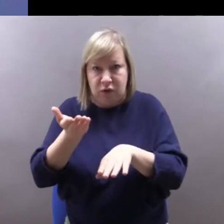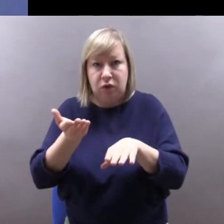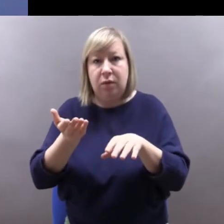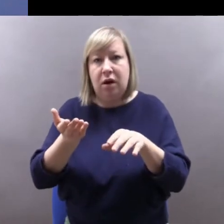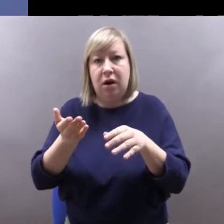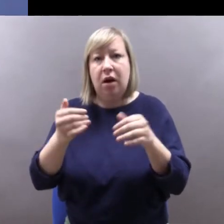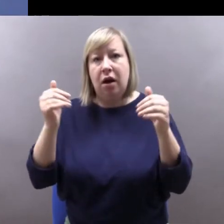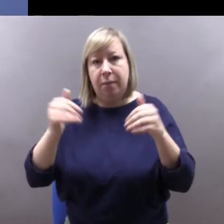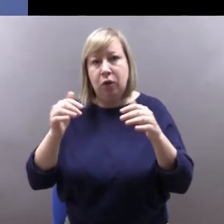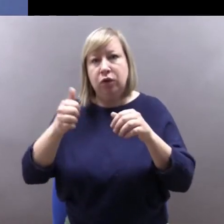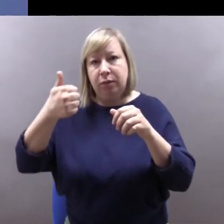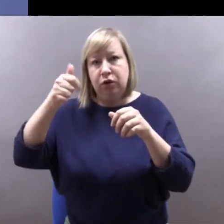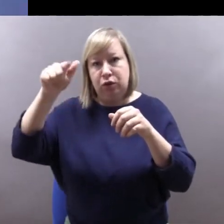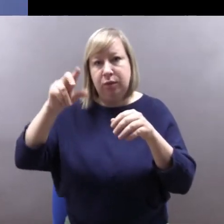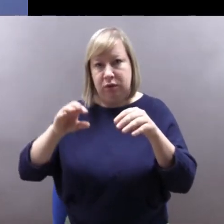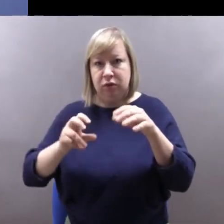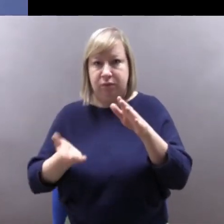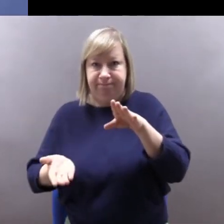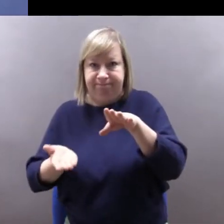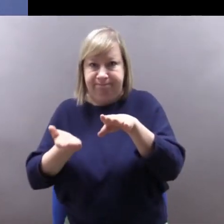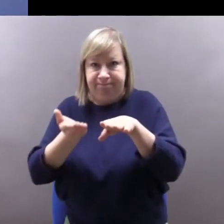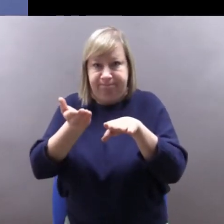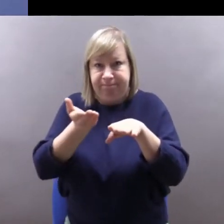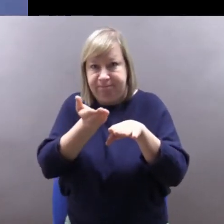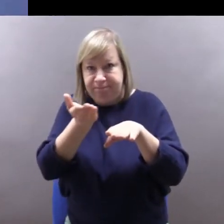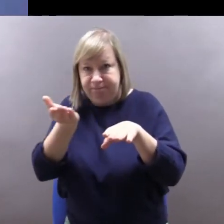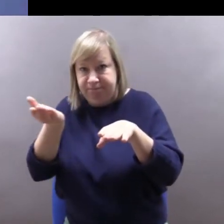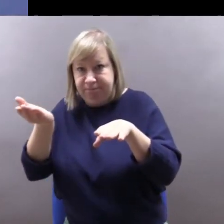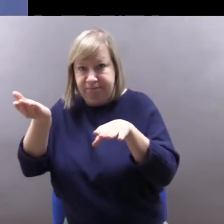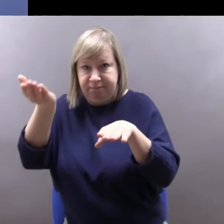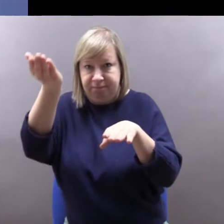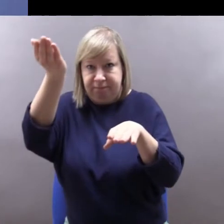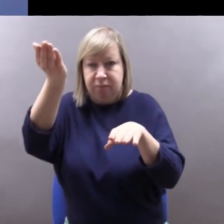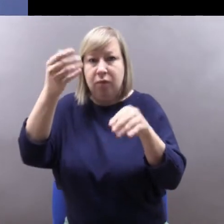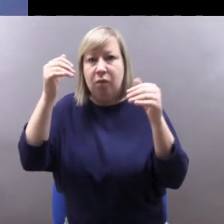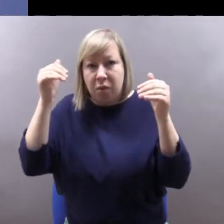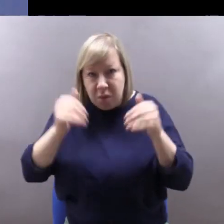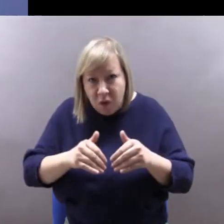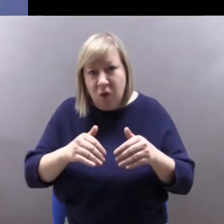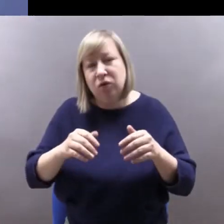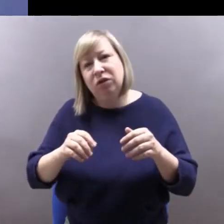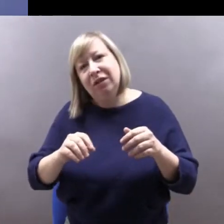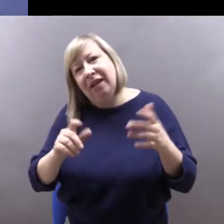przy barierce na piętro pierwsze lub jeszcze wyżej. Ale no